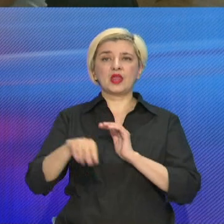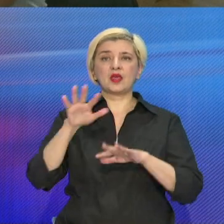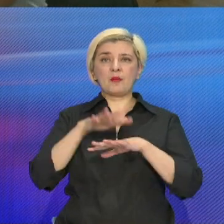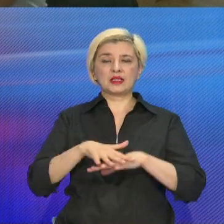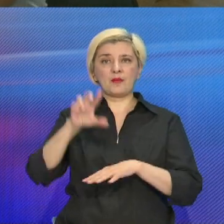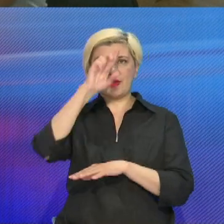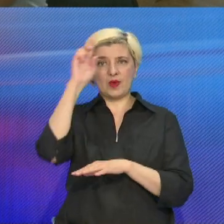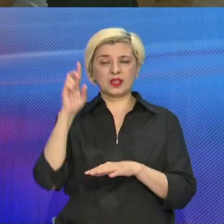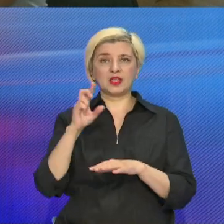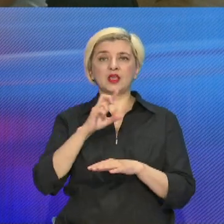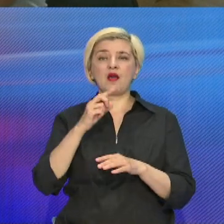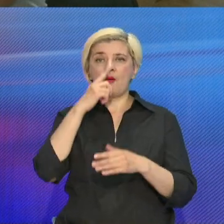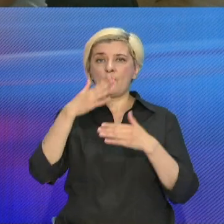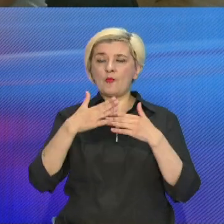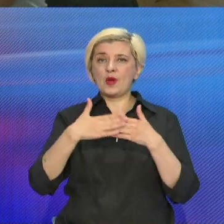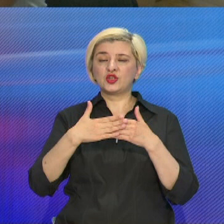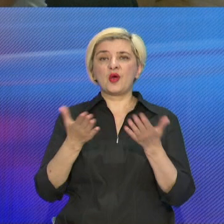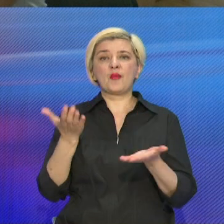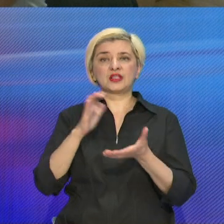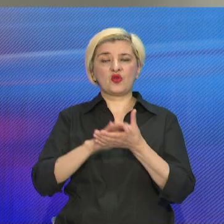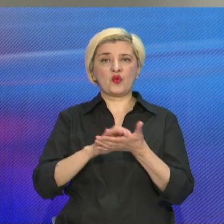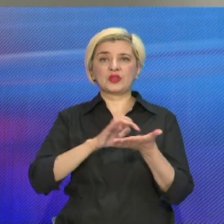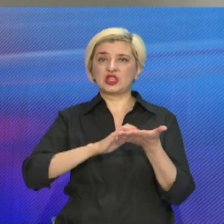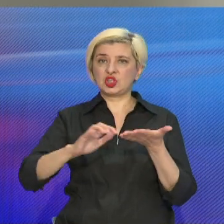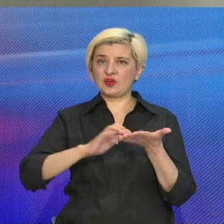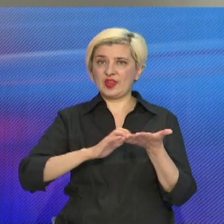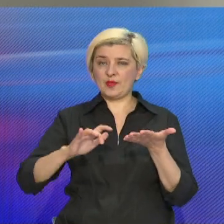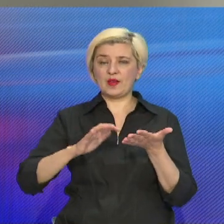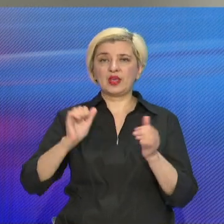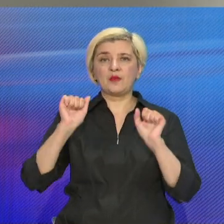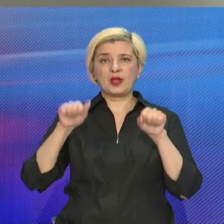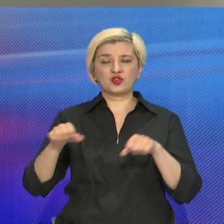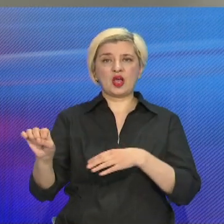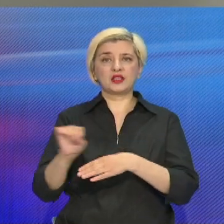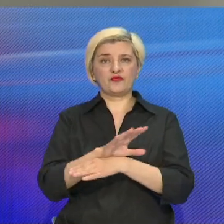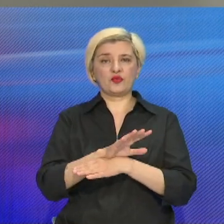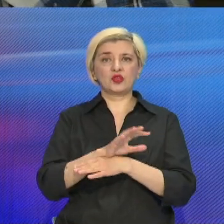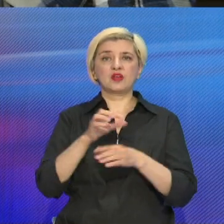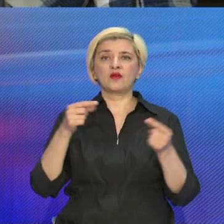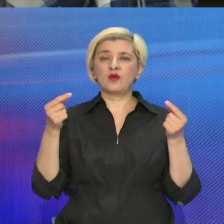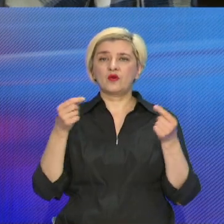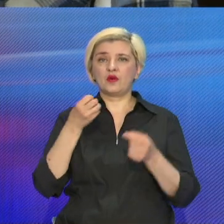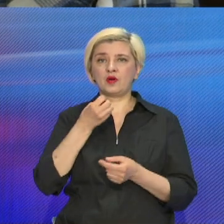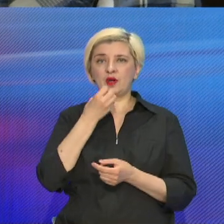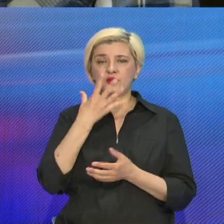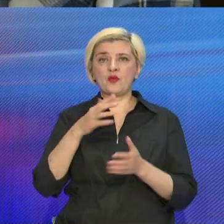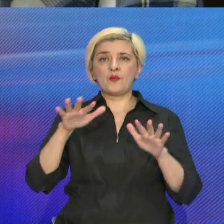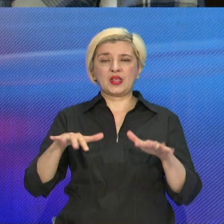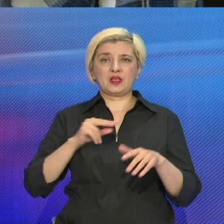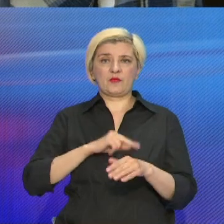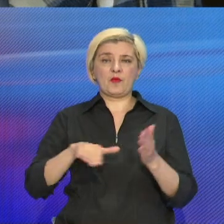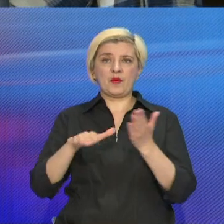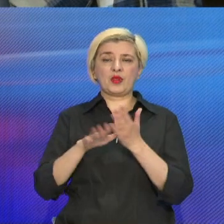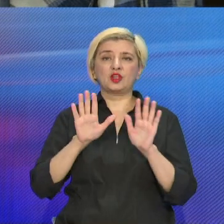библиотеки. До слова, ближе познайомиться со шрифтом Брайля и максимум засвоить его у досконалости мясовые работники помогают не только людям